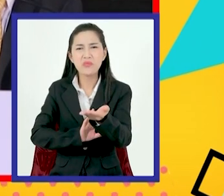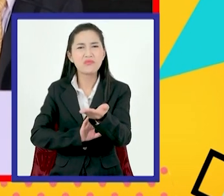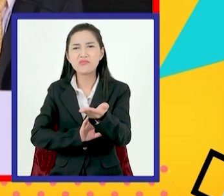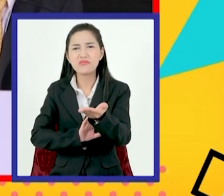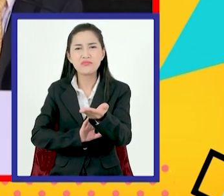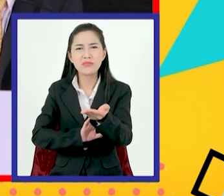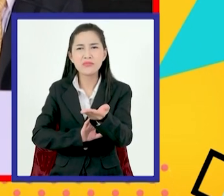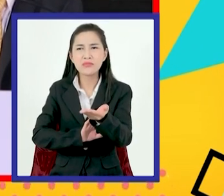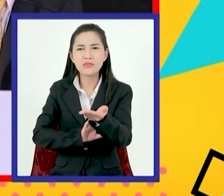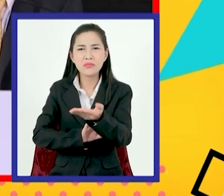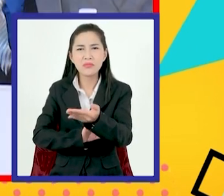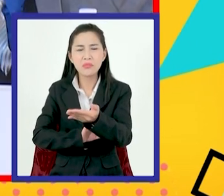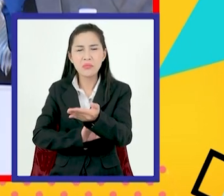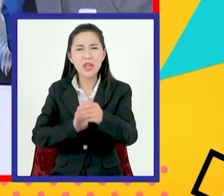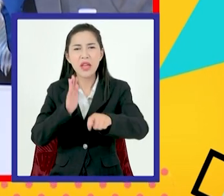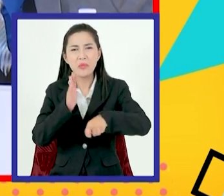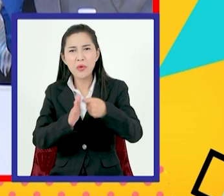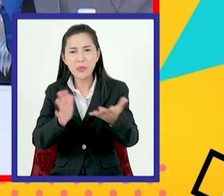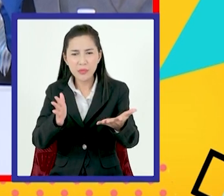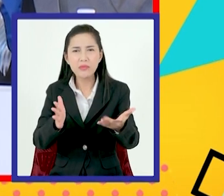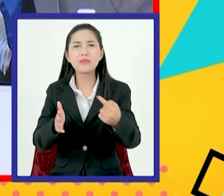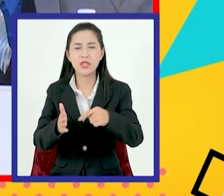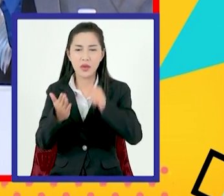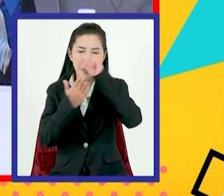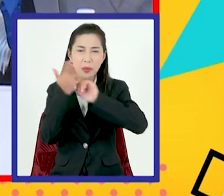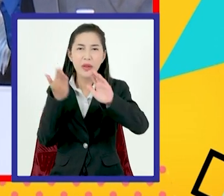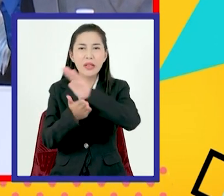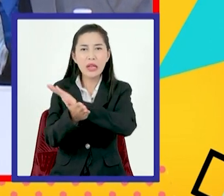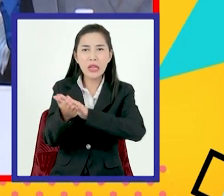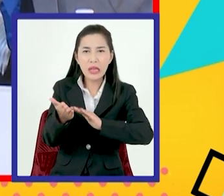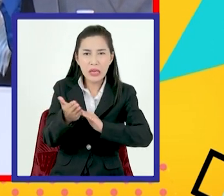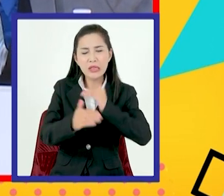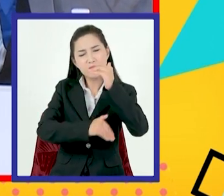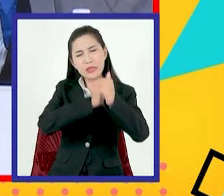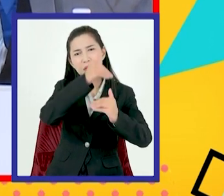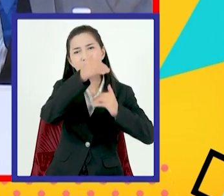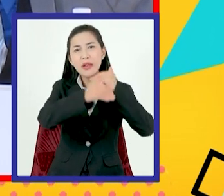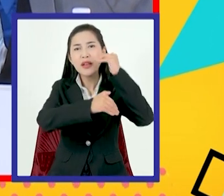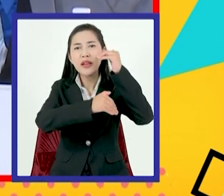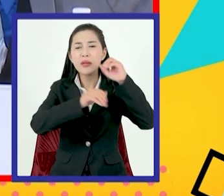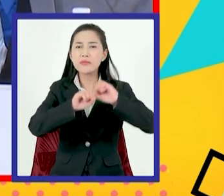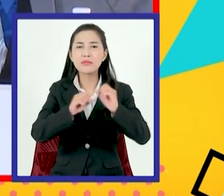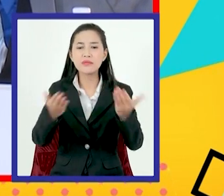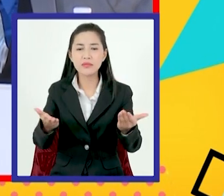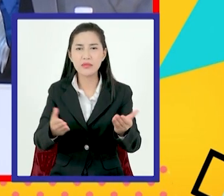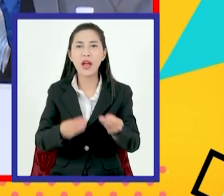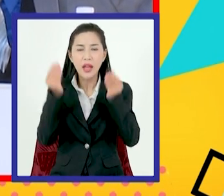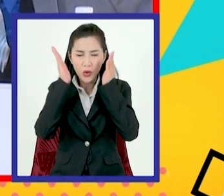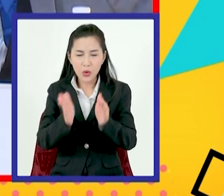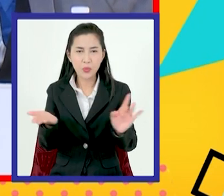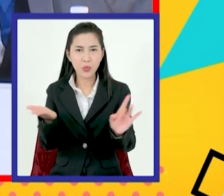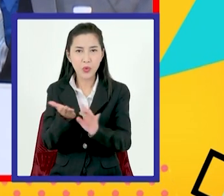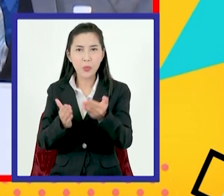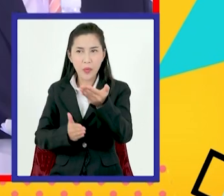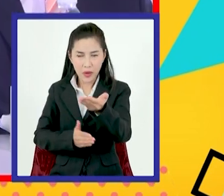ไม่มีที่ไปแล้วอย่างนี้เนี่ยประเทศไทยเรามันจะเดินหน้าไปได้อย่างไรให้คนมีคุณภาพอย่างคุ